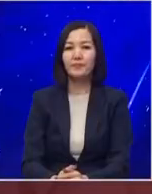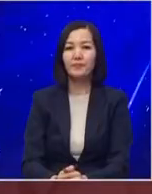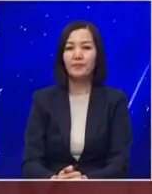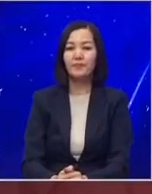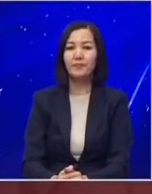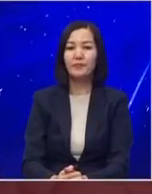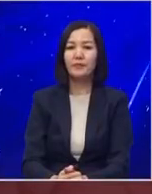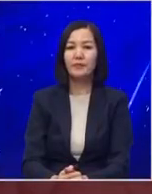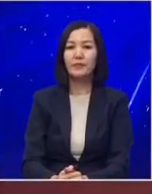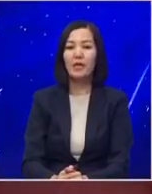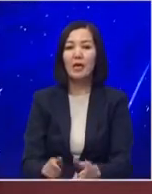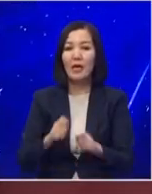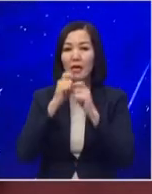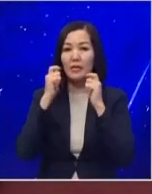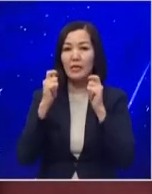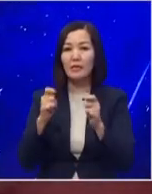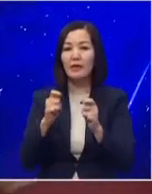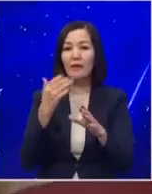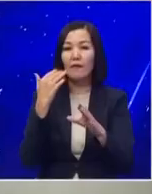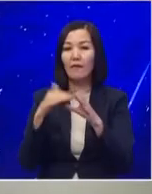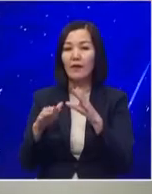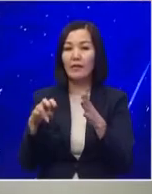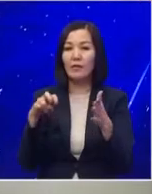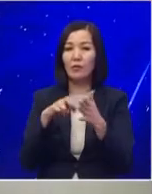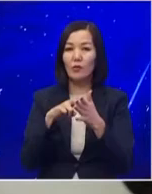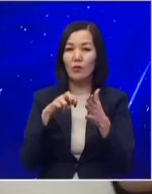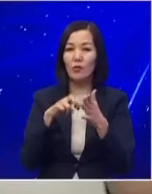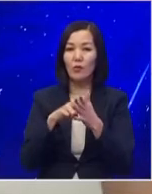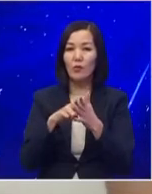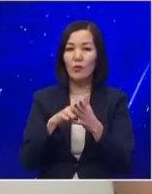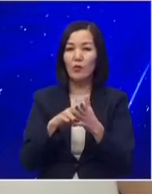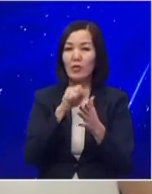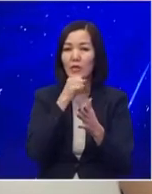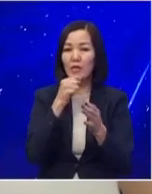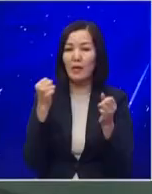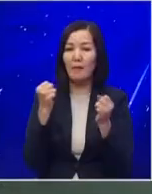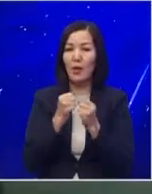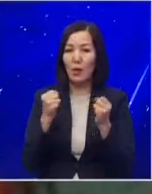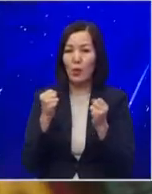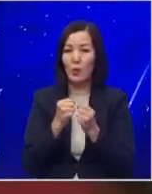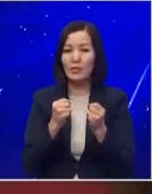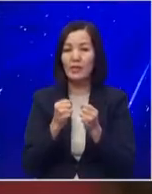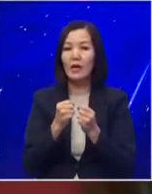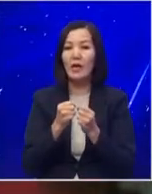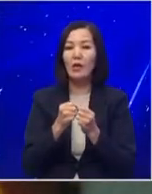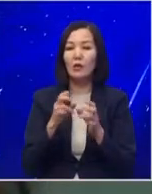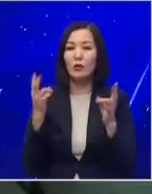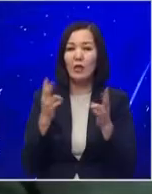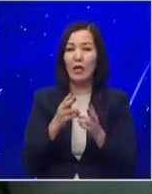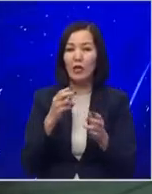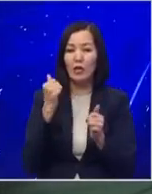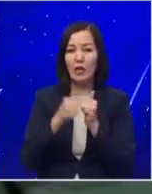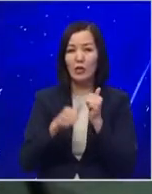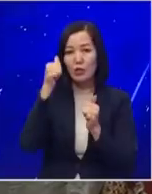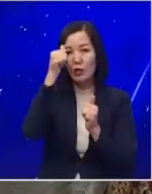адресовать письмо деду морозу через елку желаний стало доброй традицией в семье многодетной матери акжар кончай мурат поэтому ее